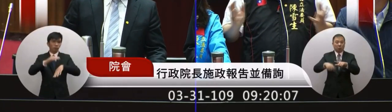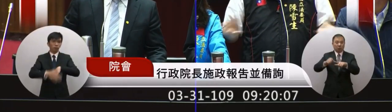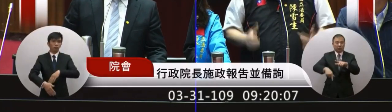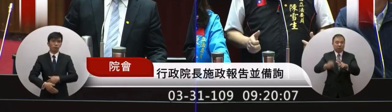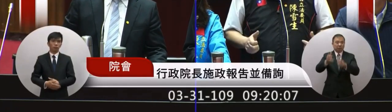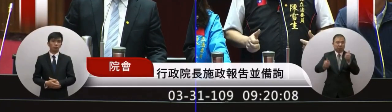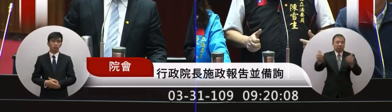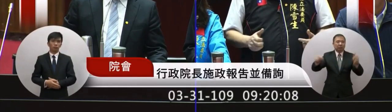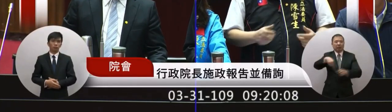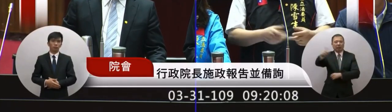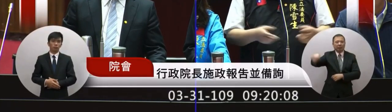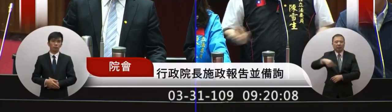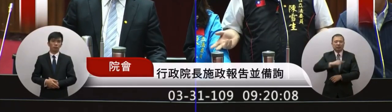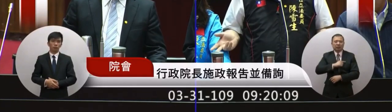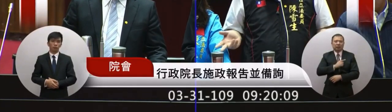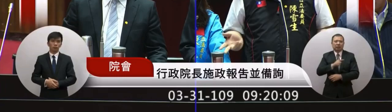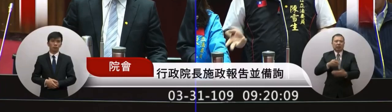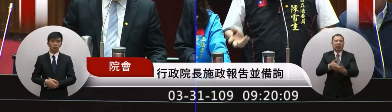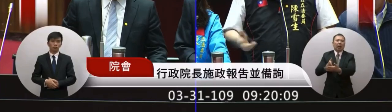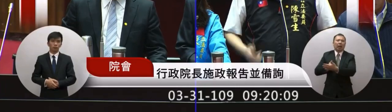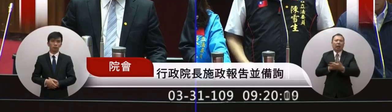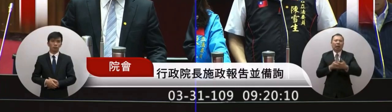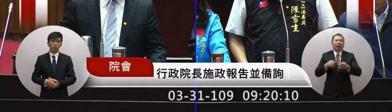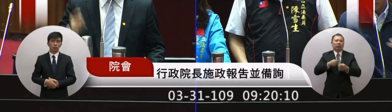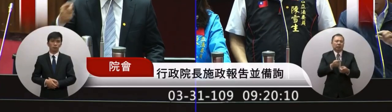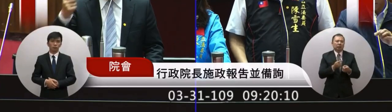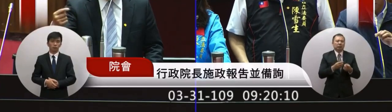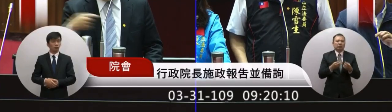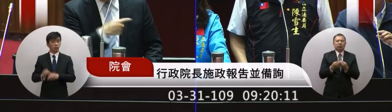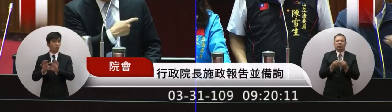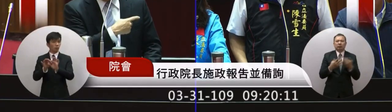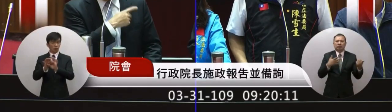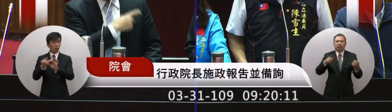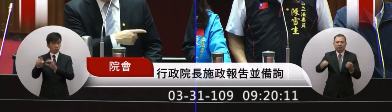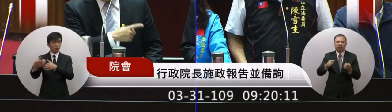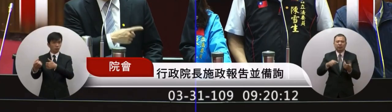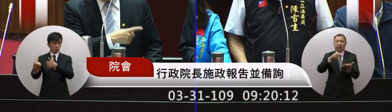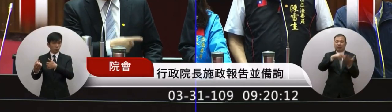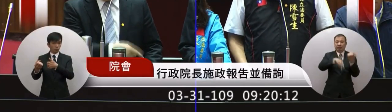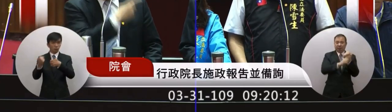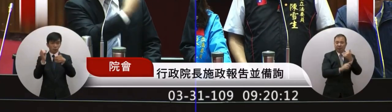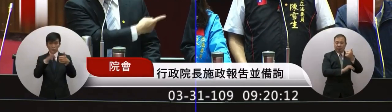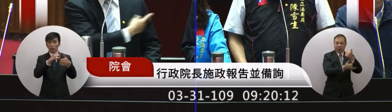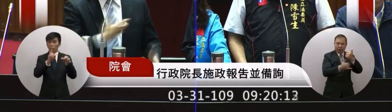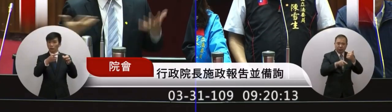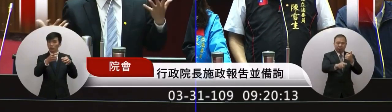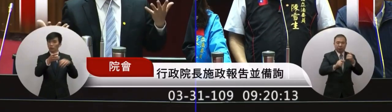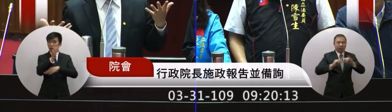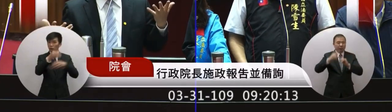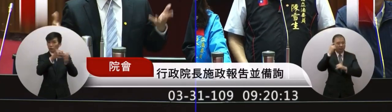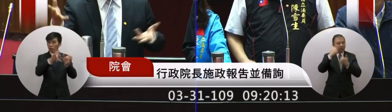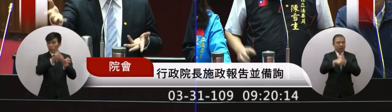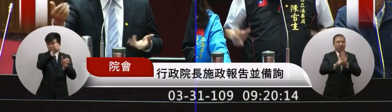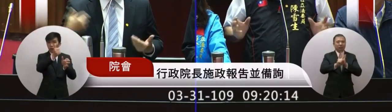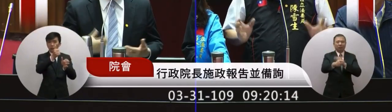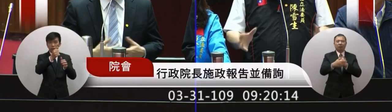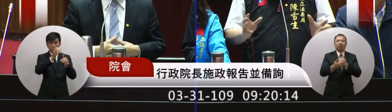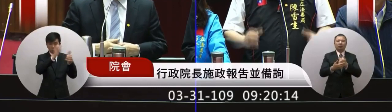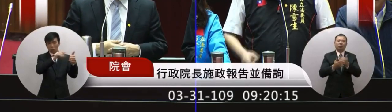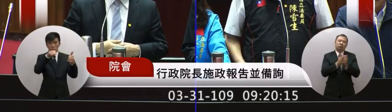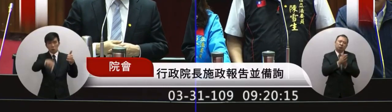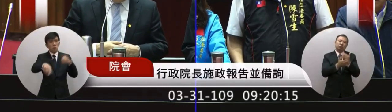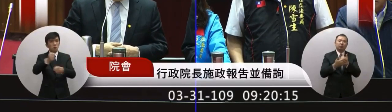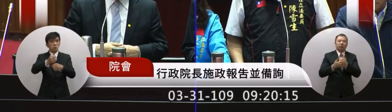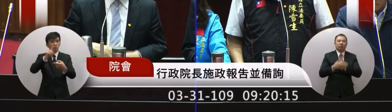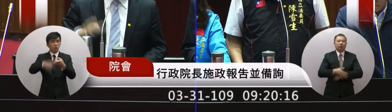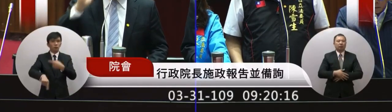投诉无门了、啊。大概去找我们立法委员或者民意代表。 没关系，你告诉财政部长说他交代没效。 我们用最快的速度